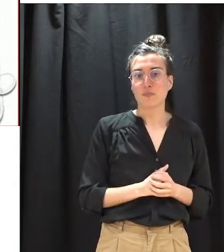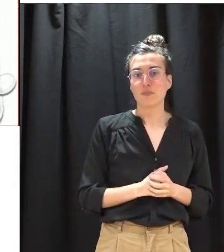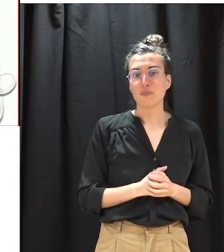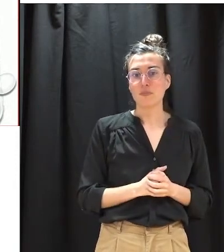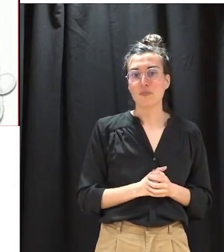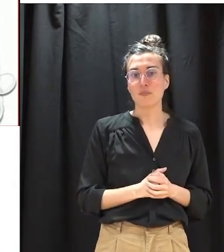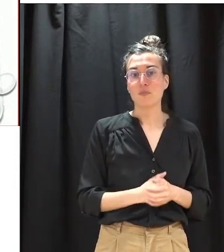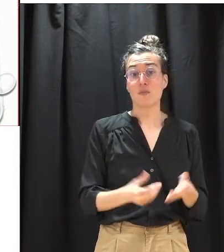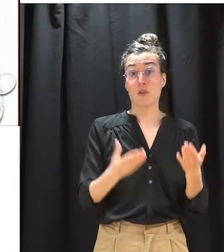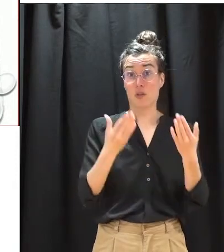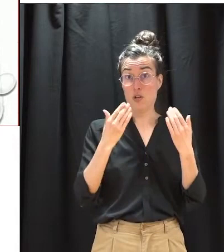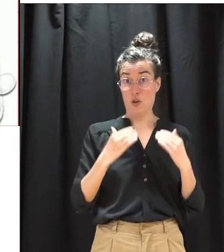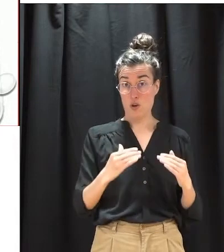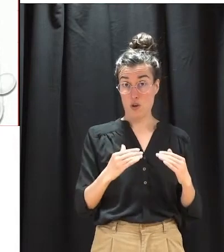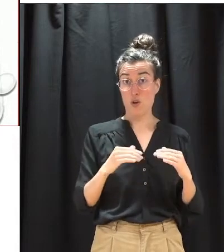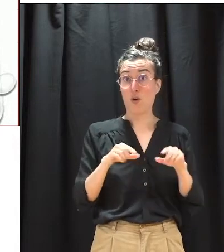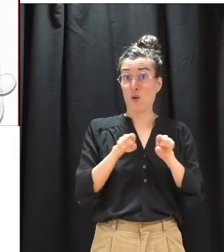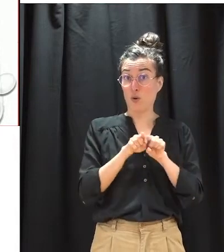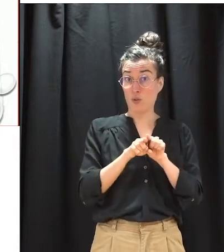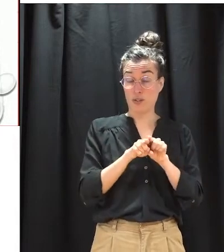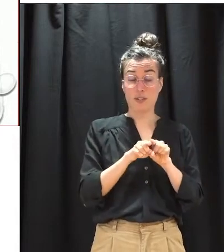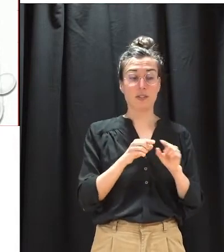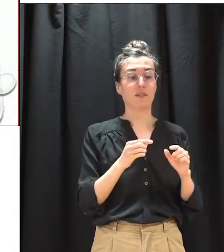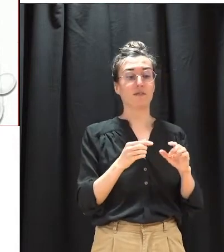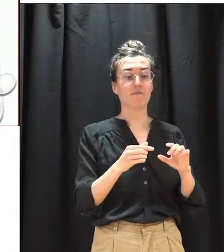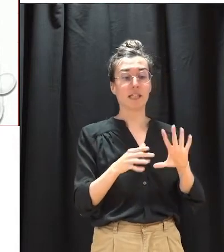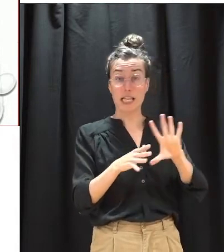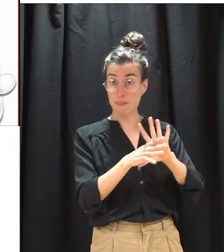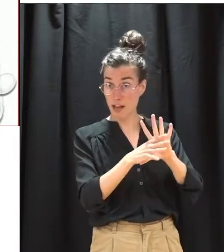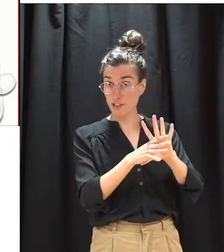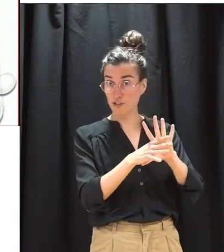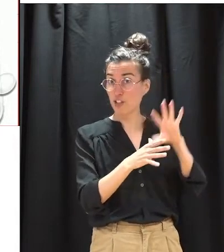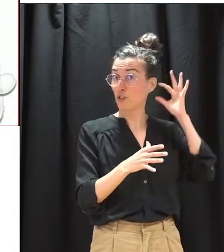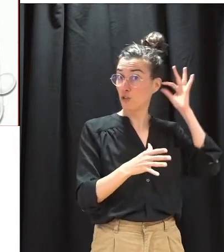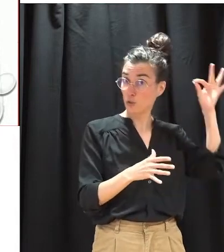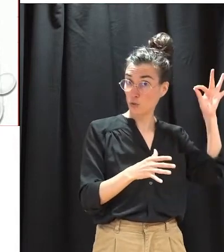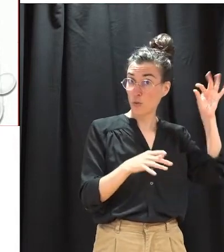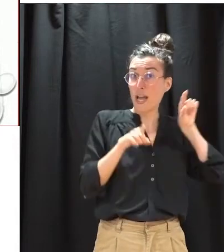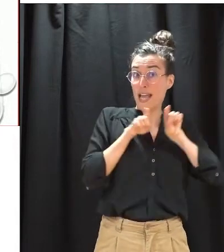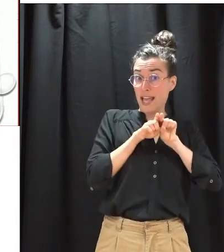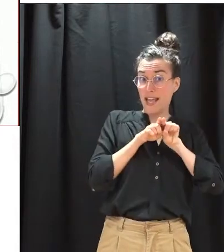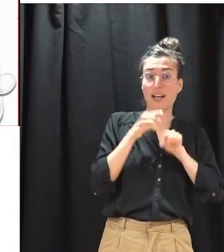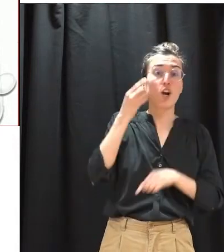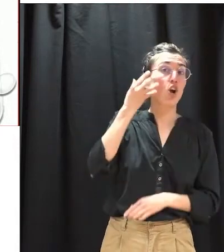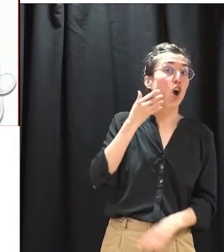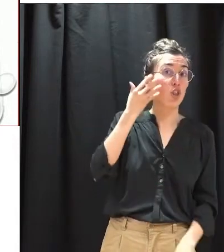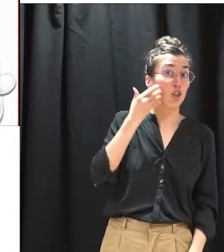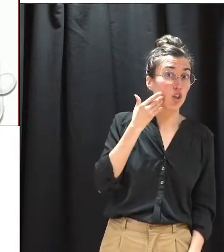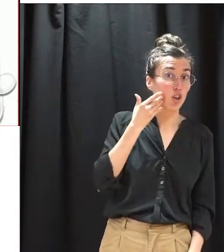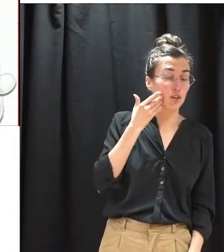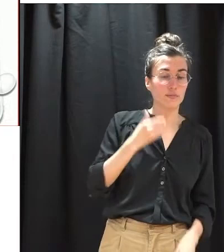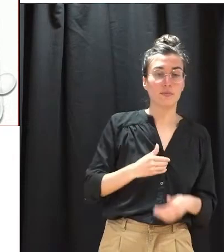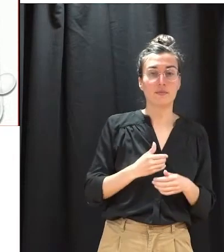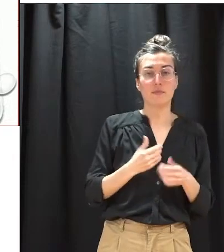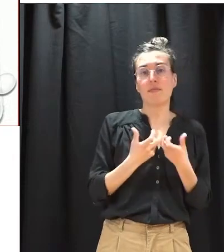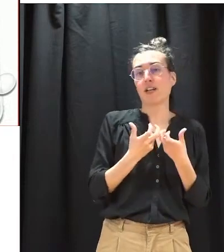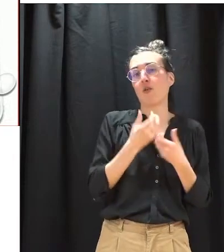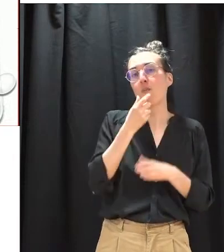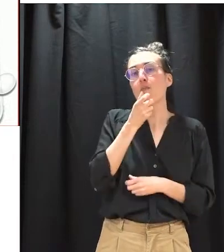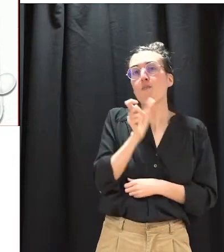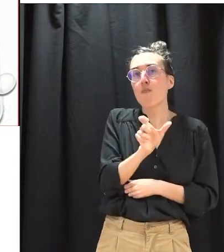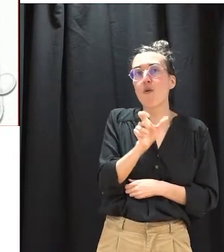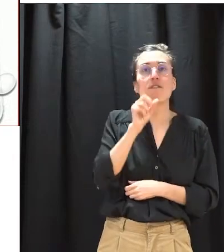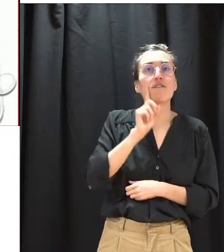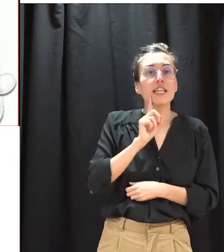et ils voyaient aussi la personne qui codait. Par exemple, là, c'était le mot fille. Et ensuite, j'ai retiré l'image et j'ai